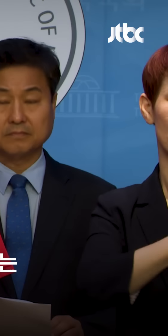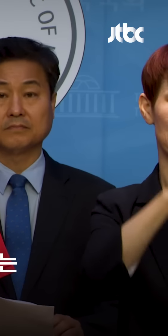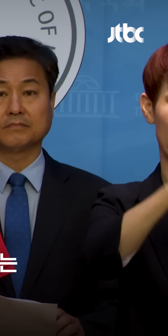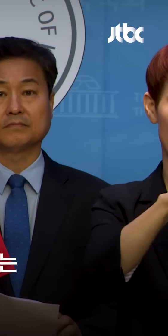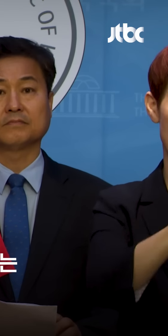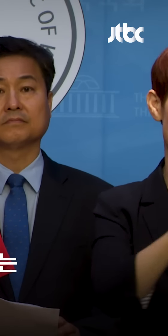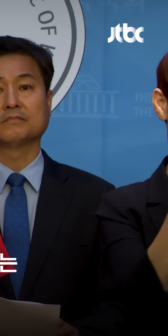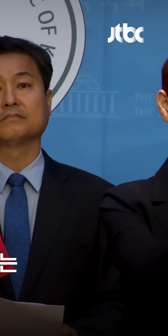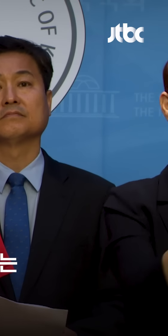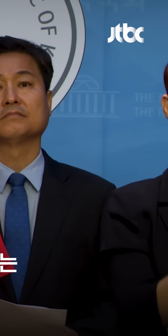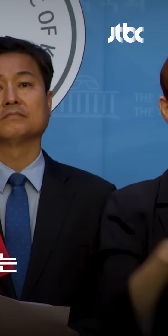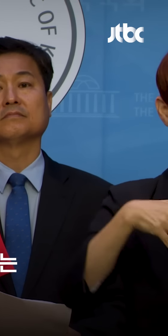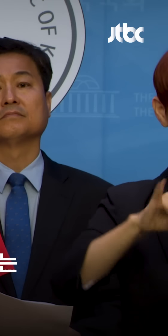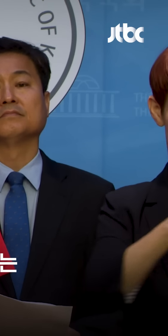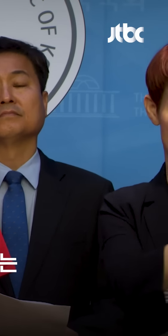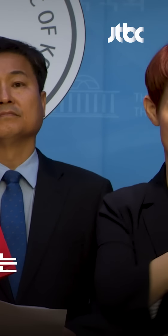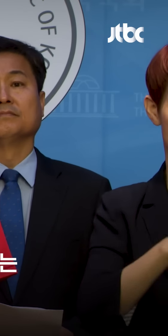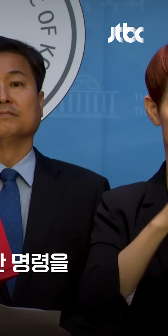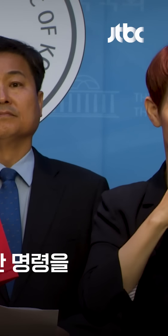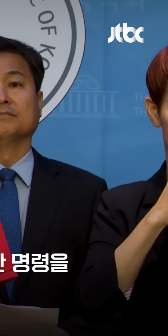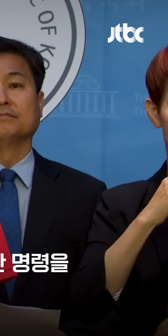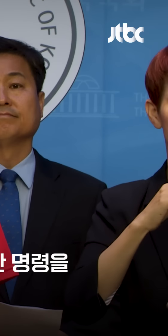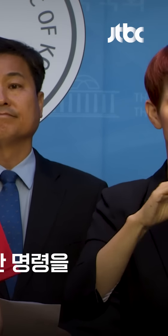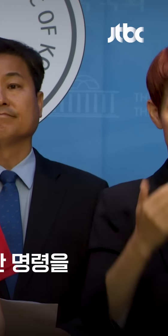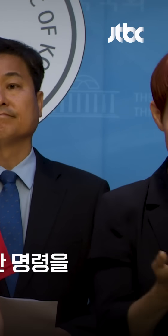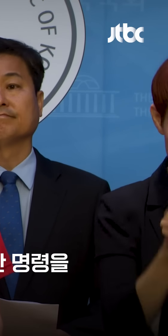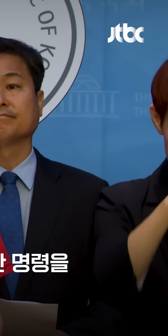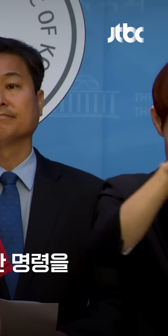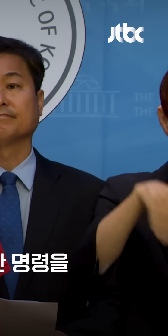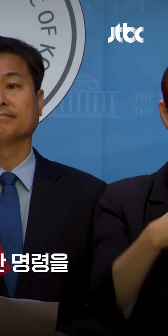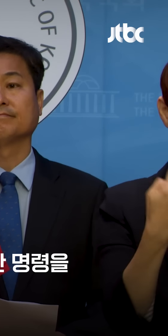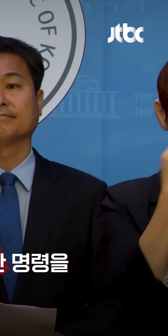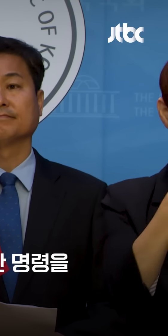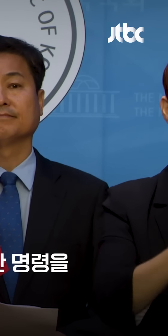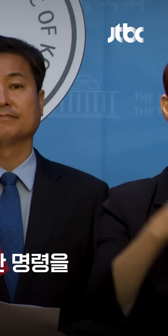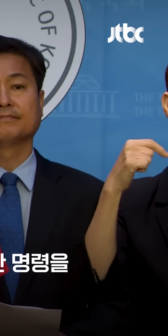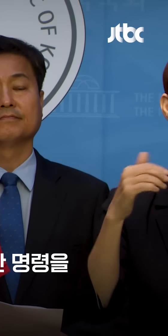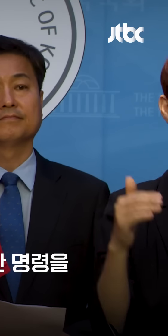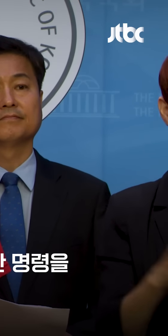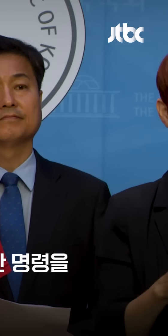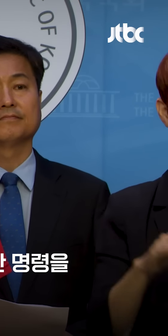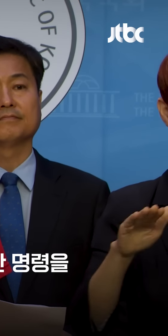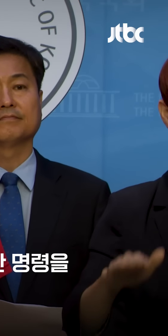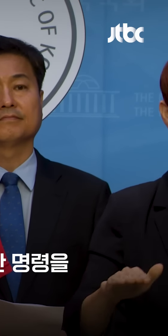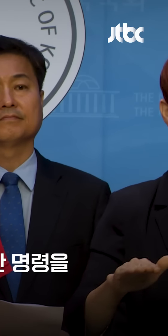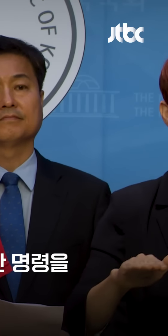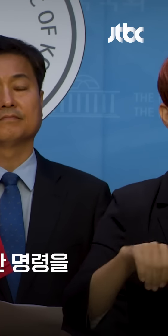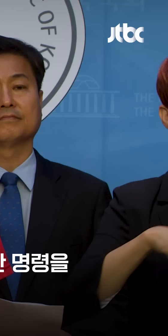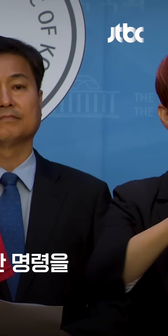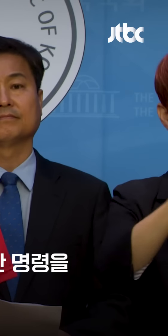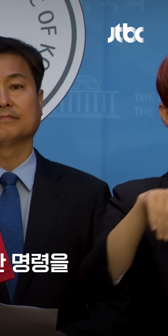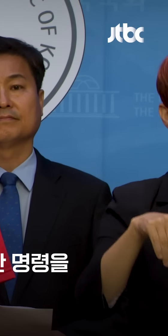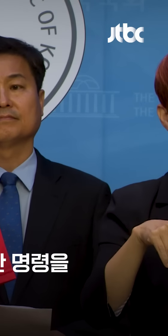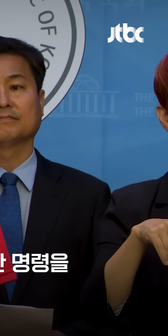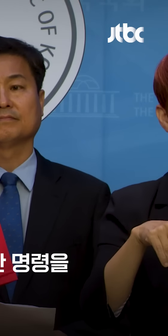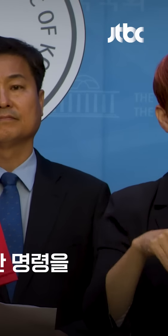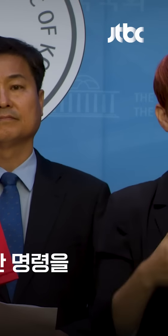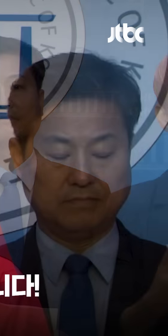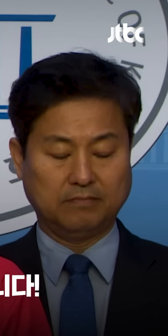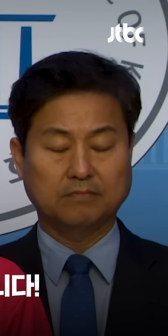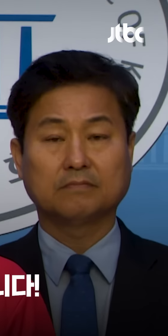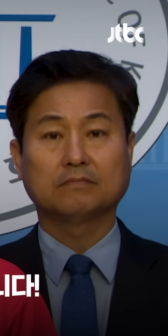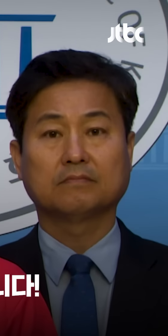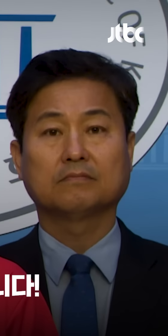밝히라는 명령을 내려주셨습니다. 국민의 대의기관인 국회는 이 준엄한 명령을 지체 없이 받들어야